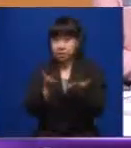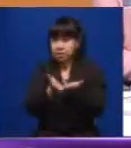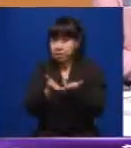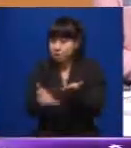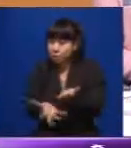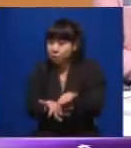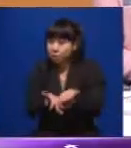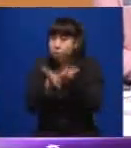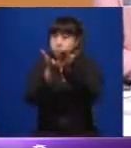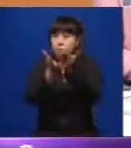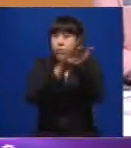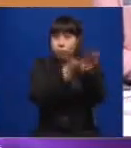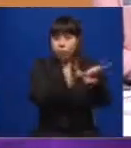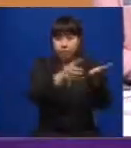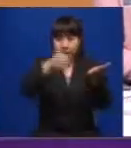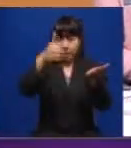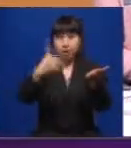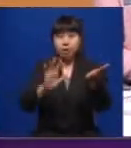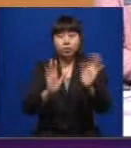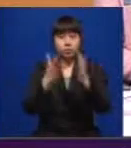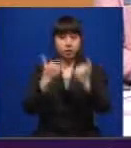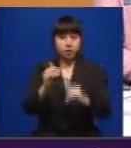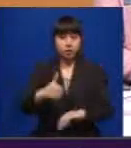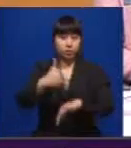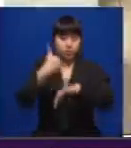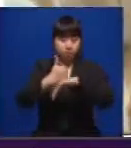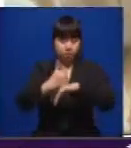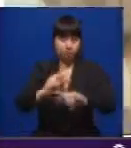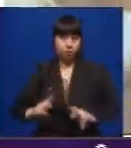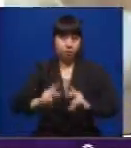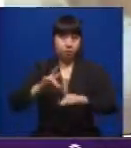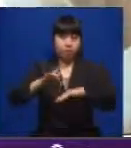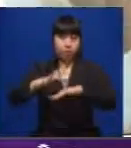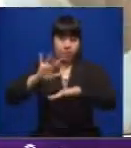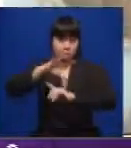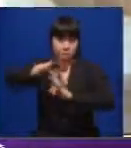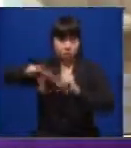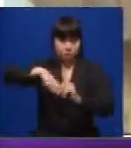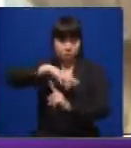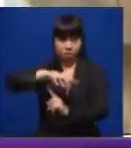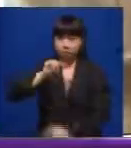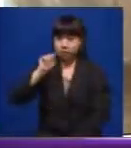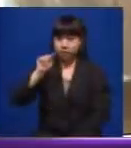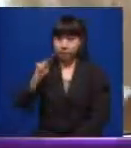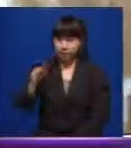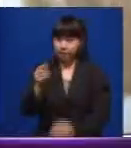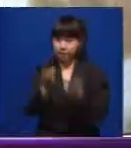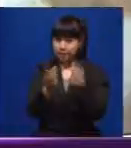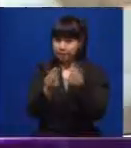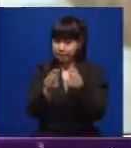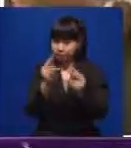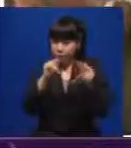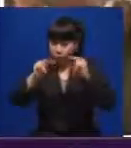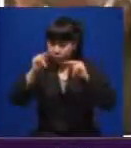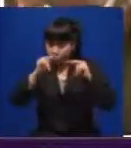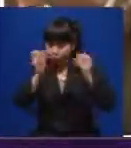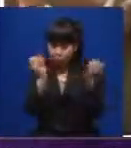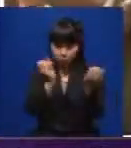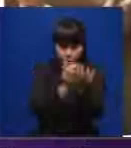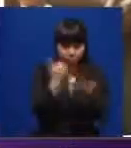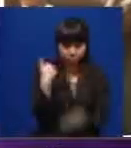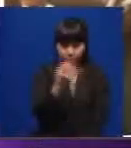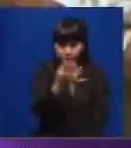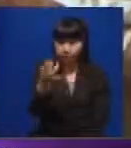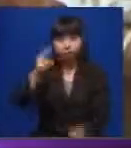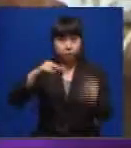เรือได้แล้วนะคะทางด้านรัฐมนตรีว่าการกระทรวงทรัพยากรธรรมชาติและสิ่งแวดล้อมก็ได้มีการสั่งการให้เร่งสำรวจผลกระทบที่เกิดขึ้น